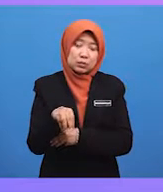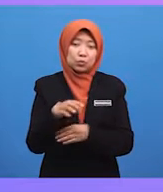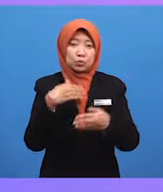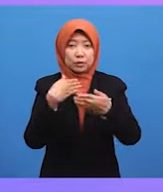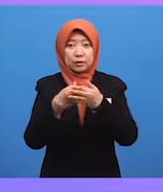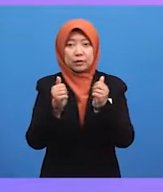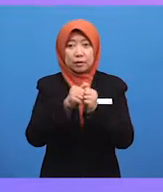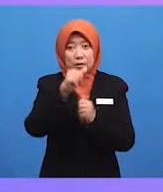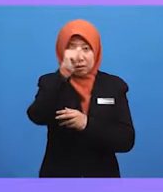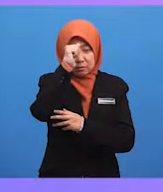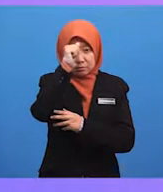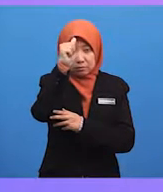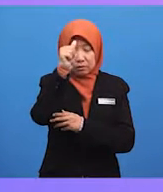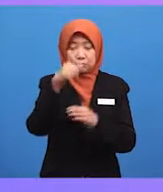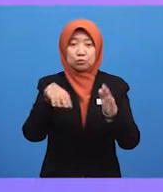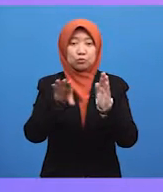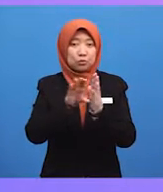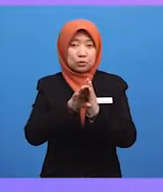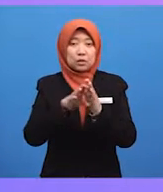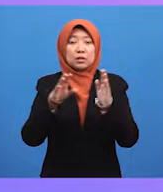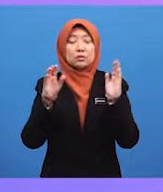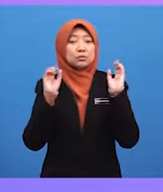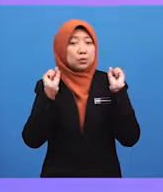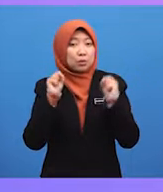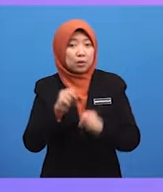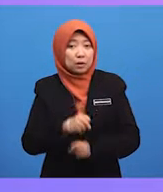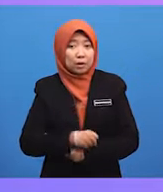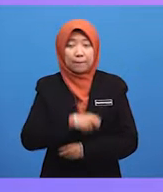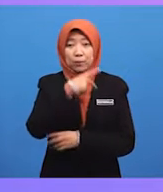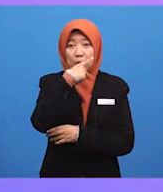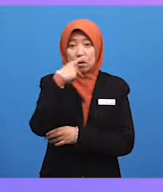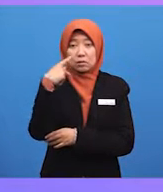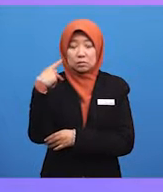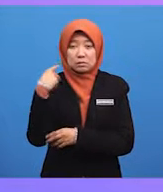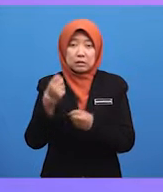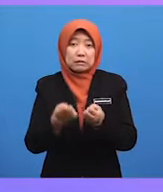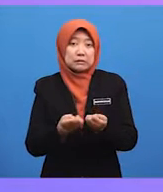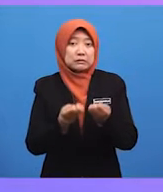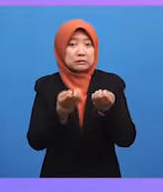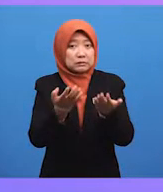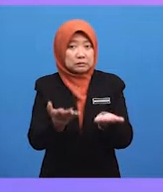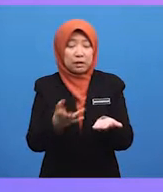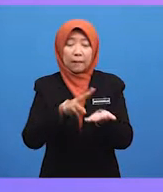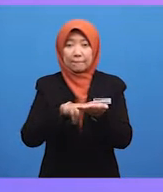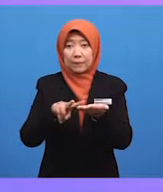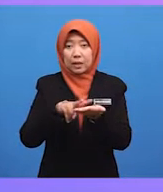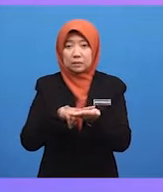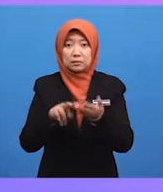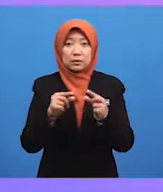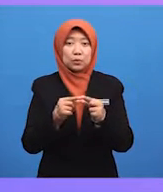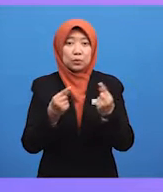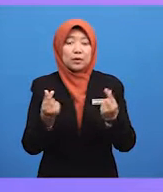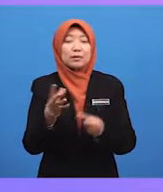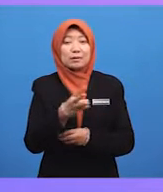Allah. Contohnya, solat, puasa, bersedekah, membaca Al-Quran